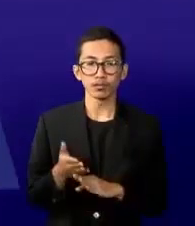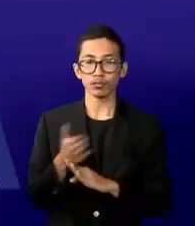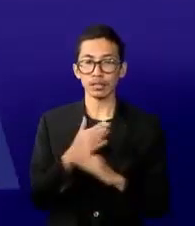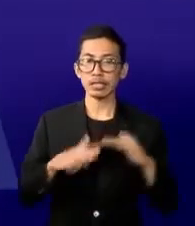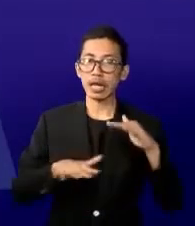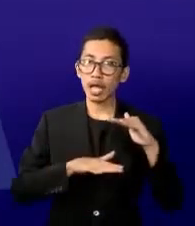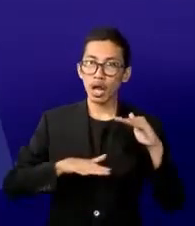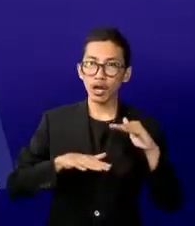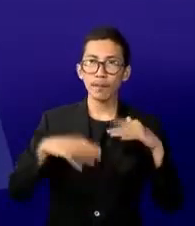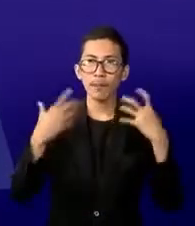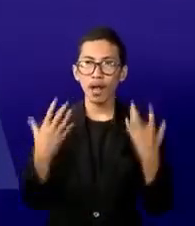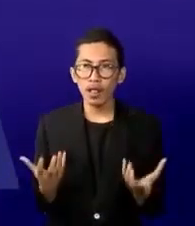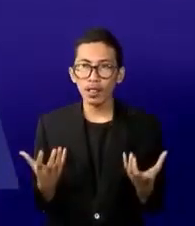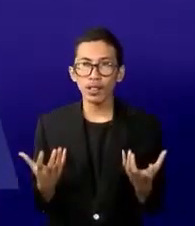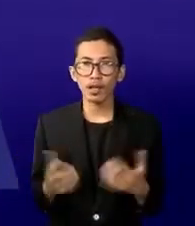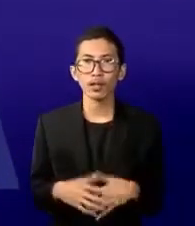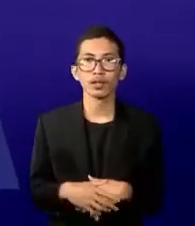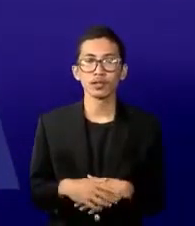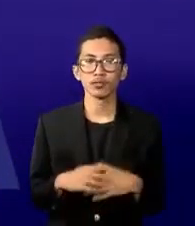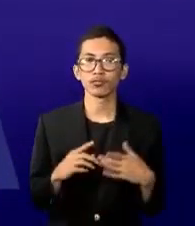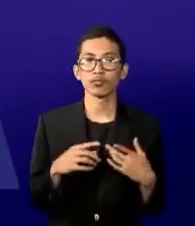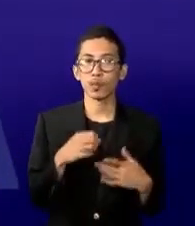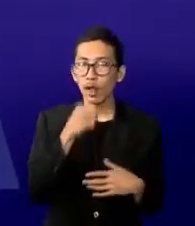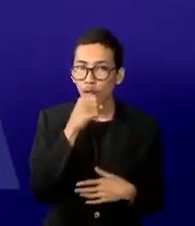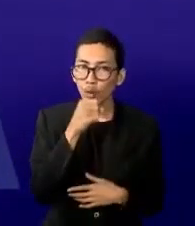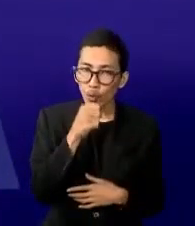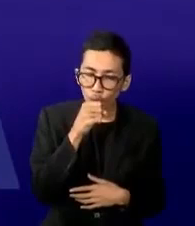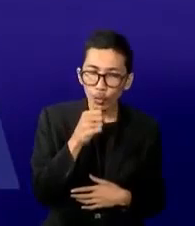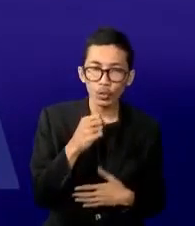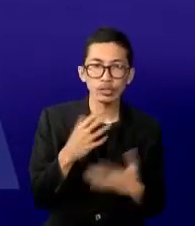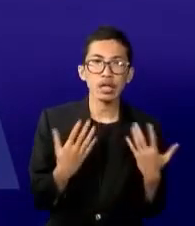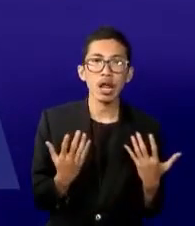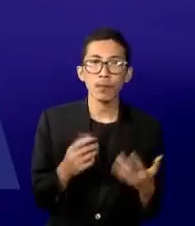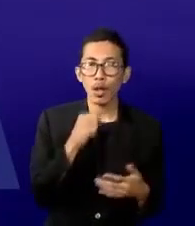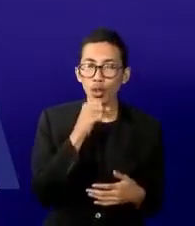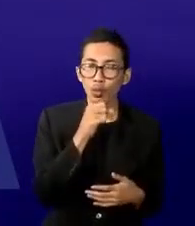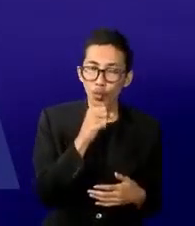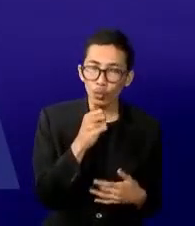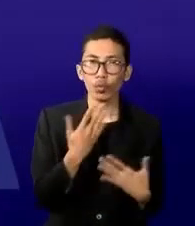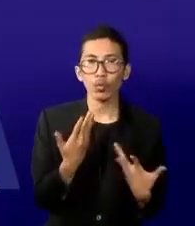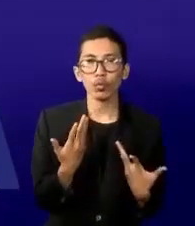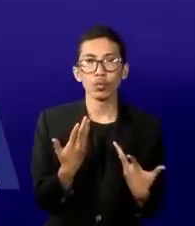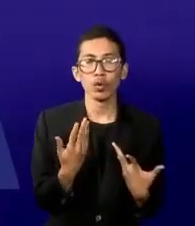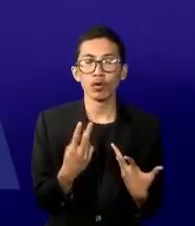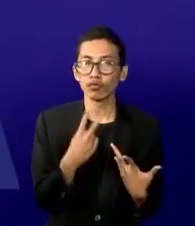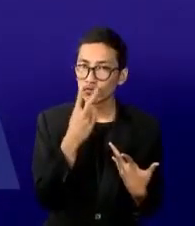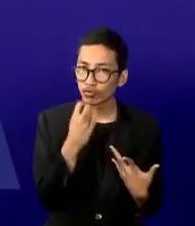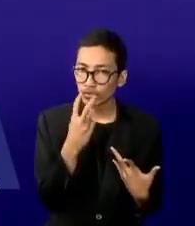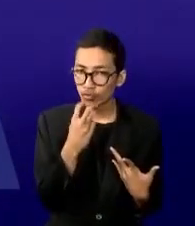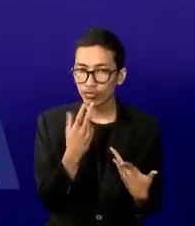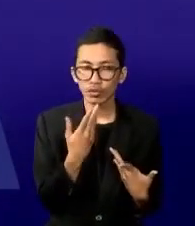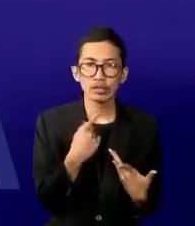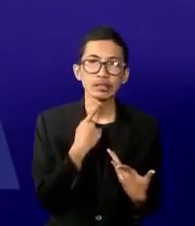berat ya yang ringan itu seperti ee batuk kemudian ee berdahak ya Ee kadang cestai